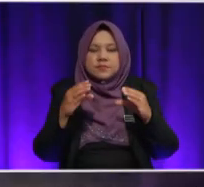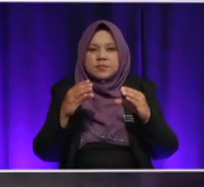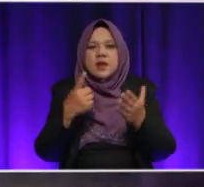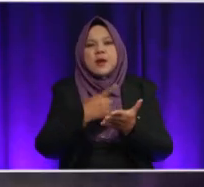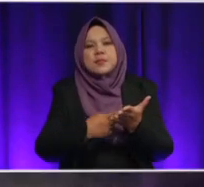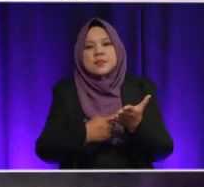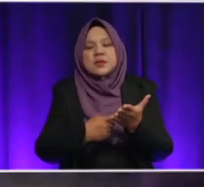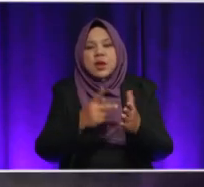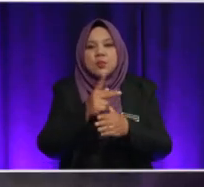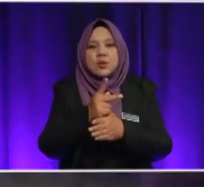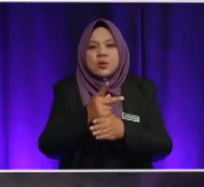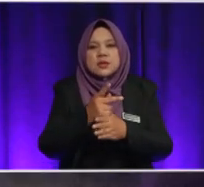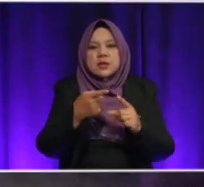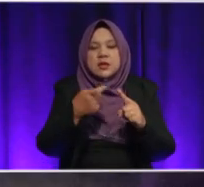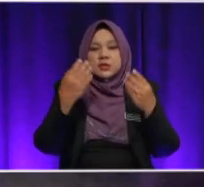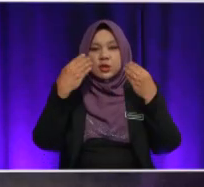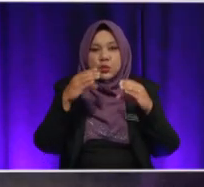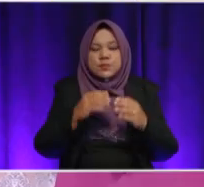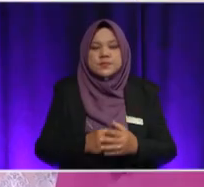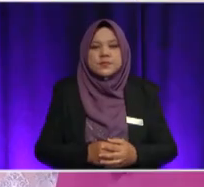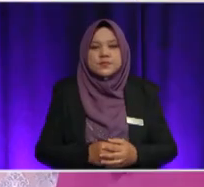ini apa pula bukan konsen daripada